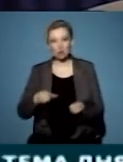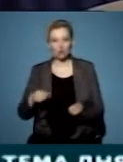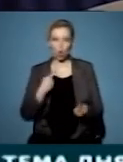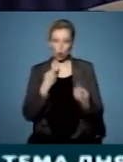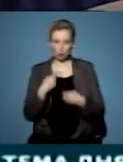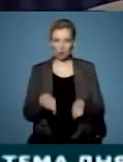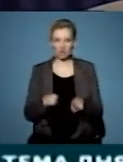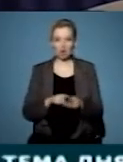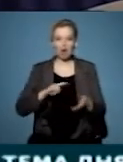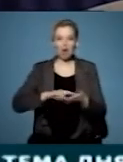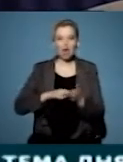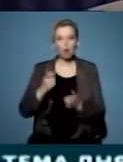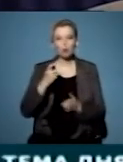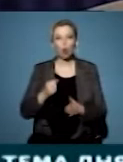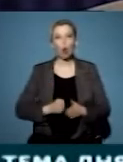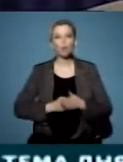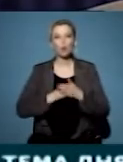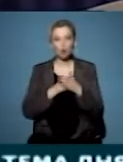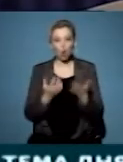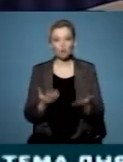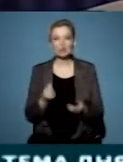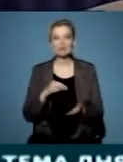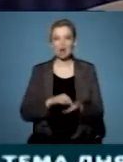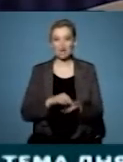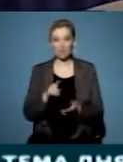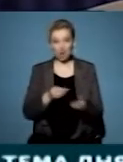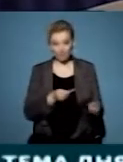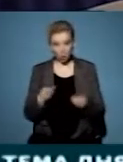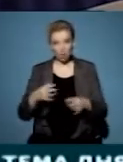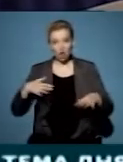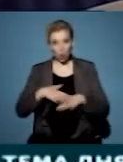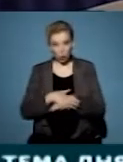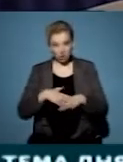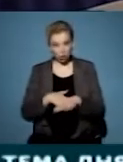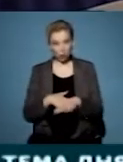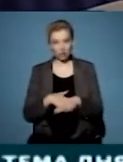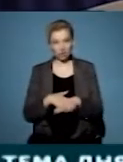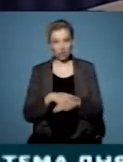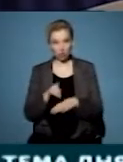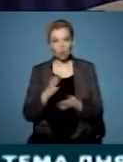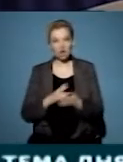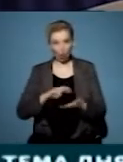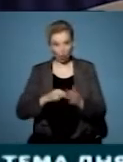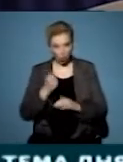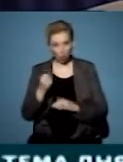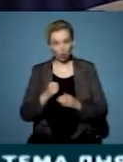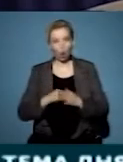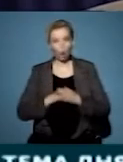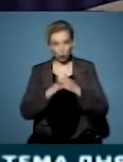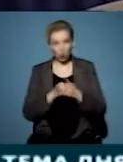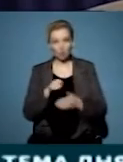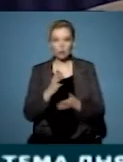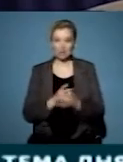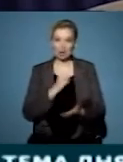розмова така. Економічно обґрунтований тариф. Ви подаєте розрахунки Вони є економічно обґрунтовані, вони